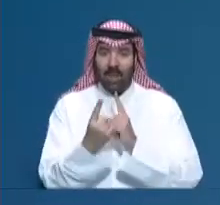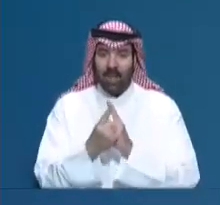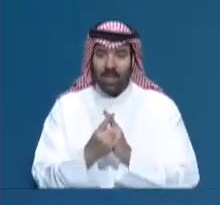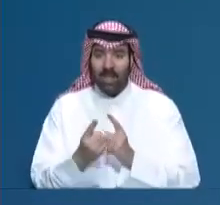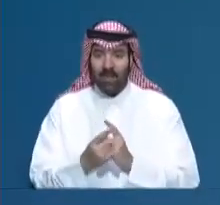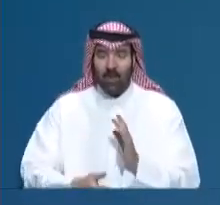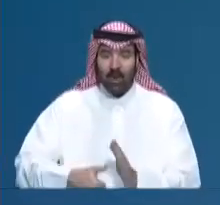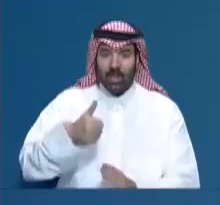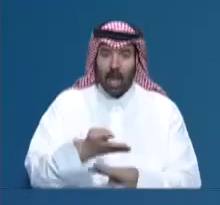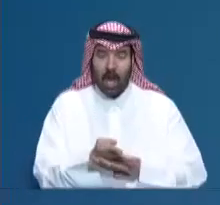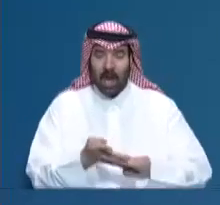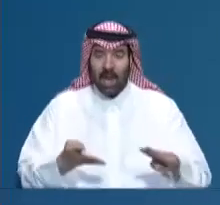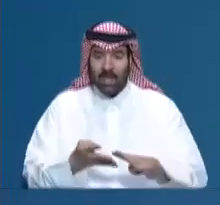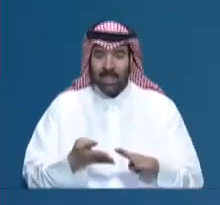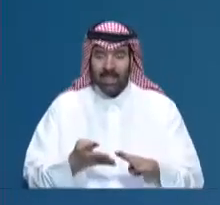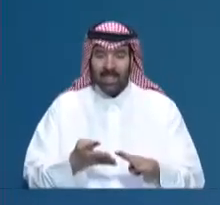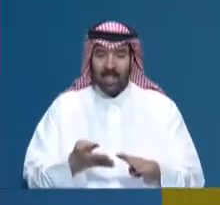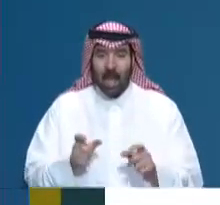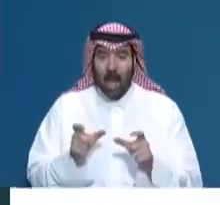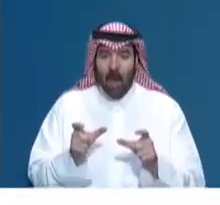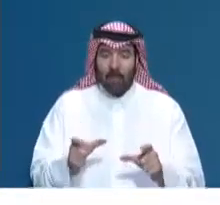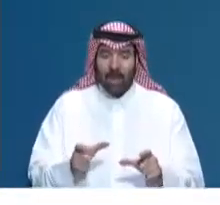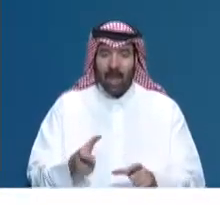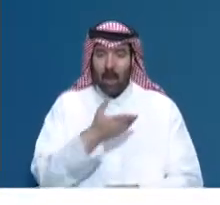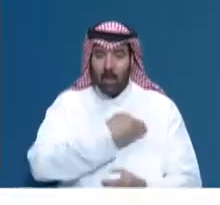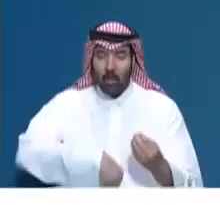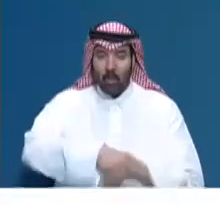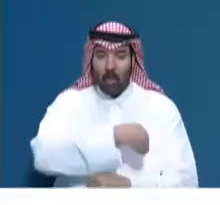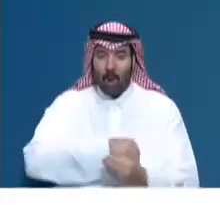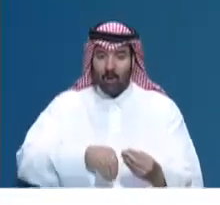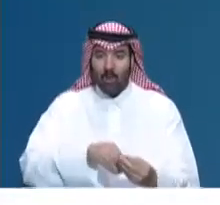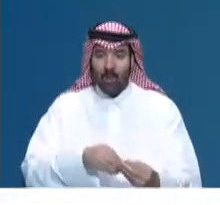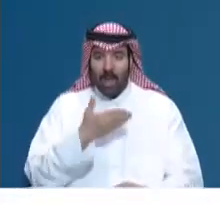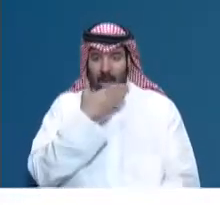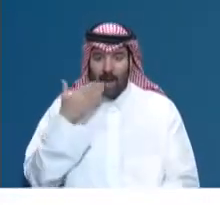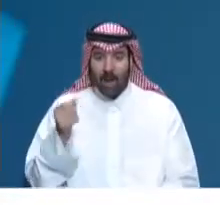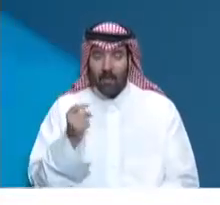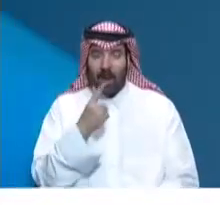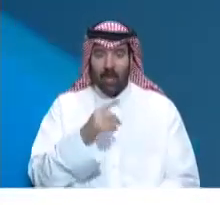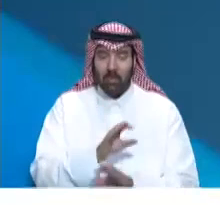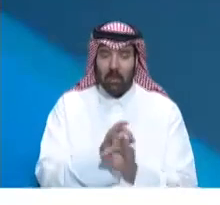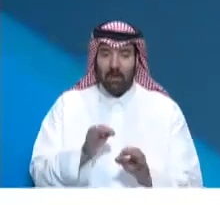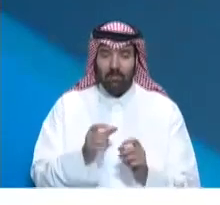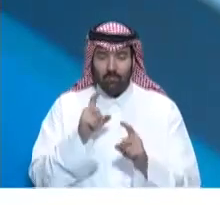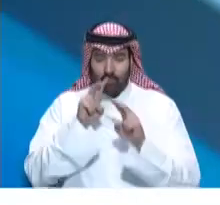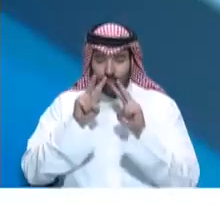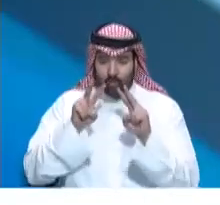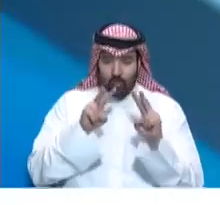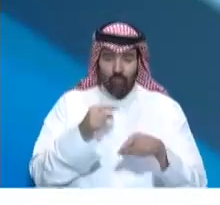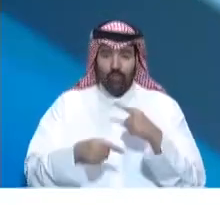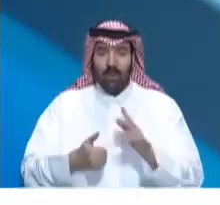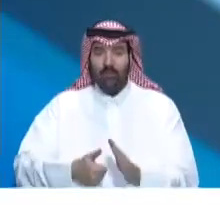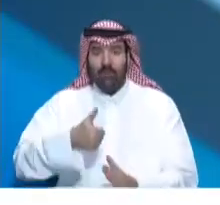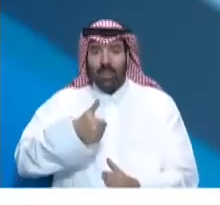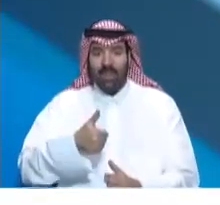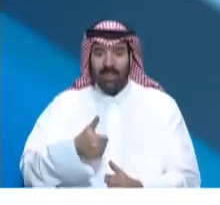بمناسبة نجاح الخطط الأمنية والتنظيمية لموسم العمرة أن حرص القيادة ومتابعتها الدقيقة ساهم